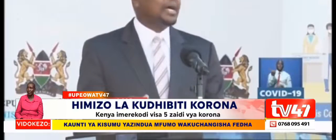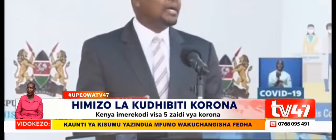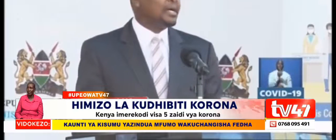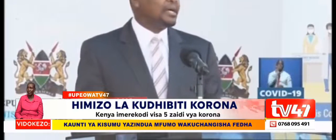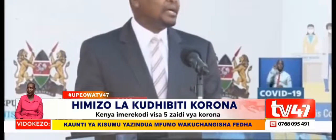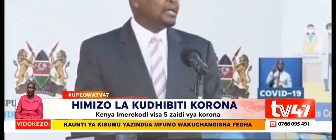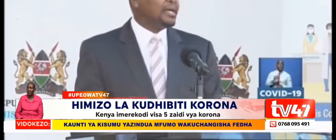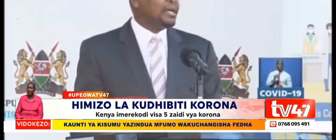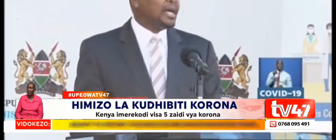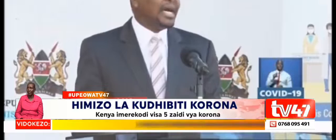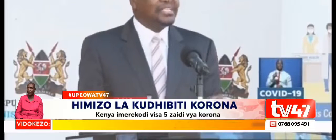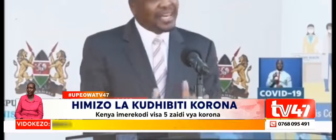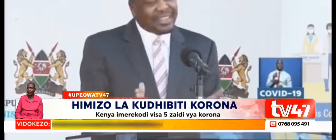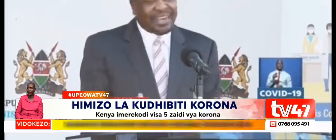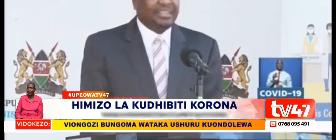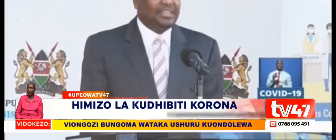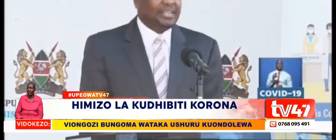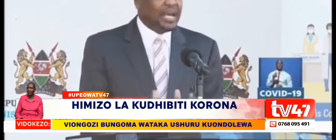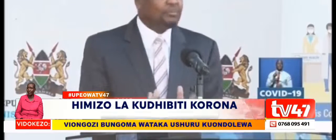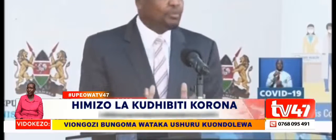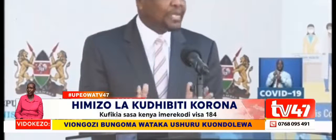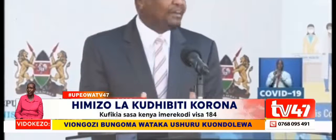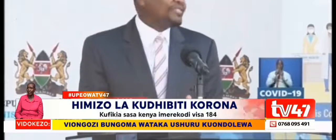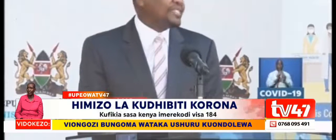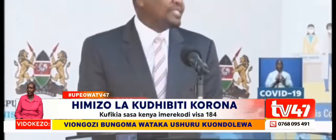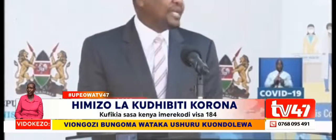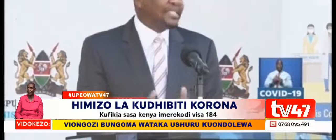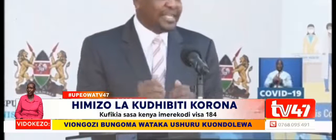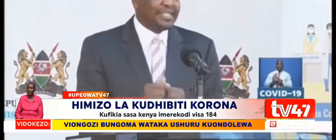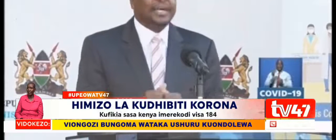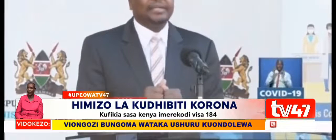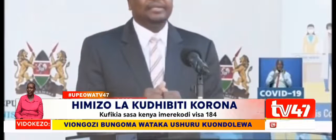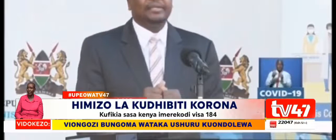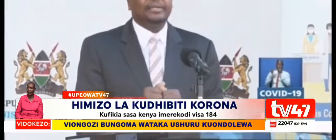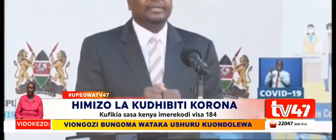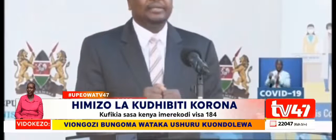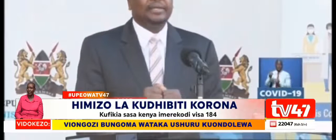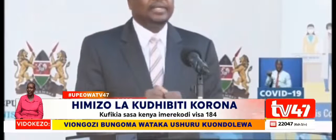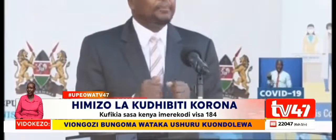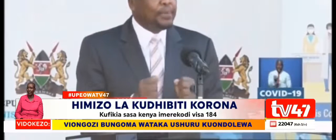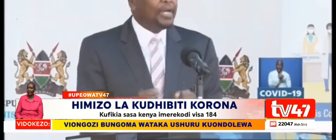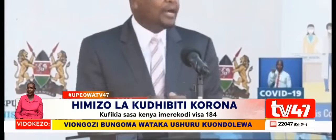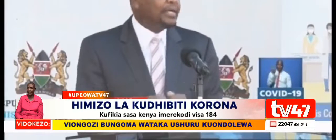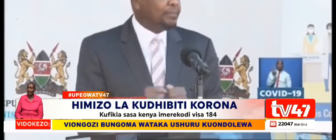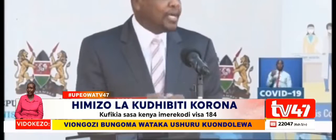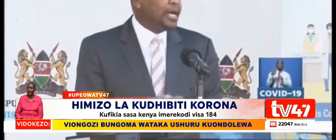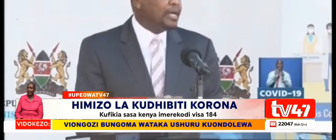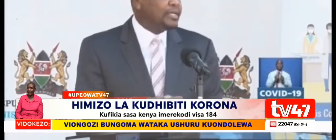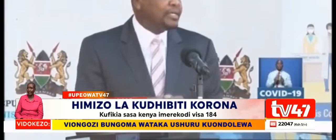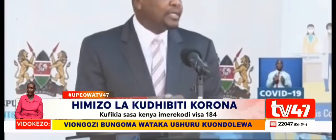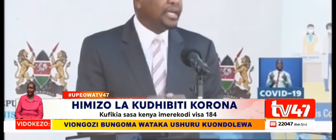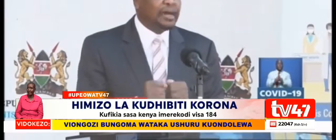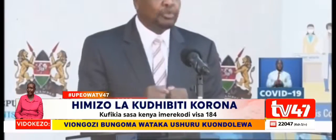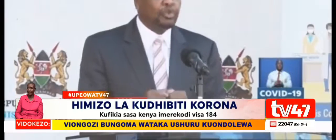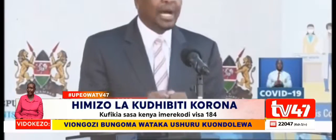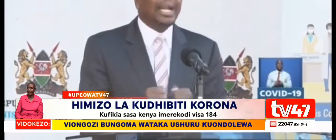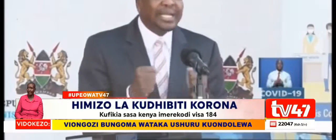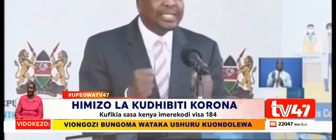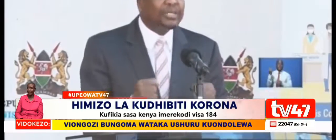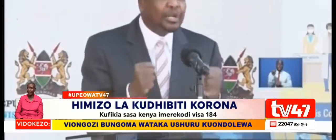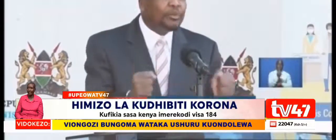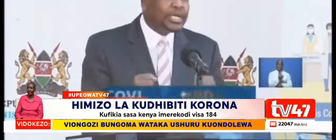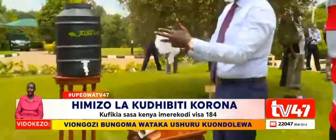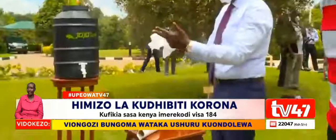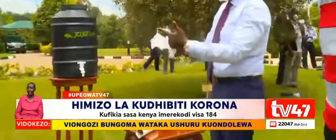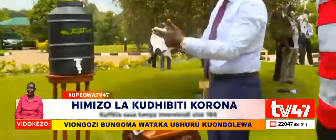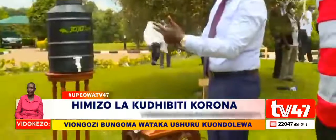lazima ajihathari, kila mtu binafsi ajihathari. Na pia kila mtu alinde